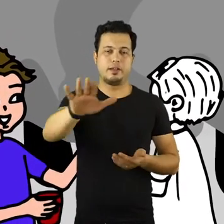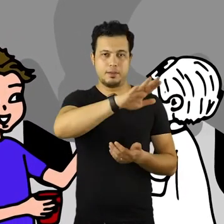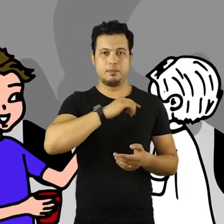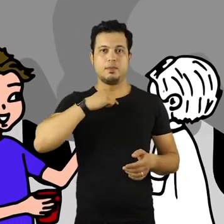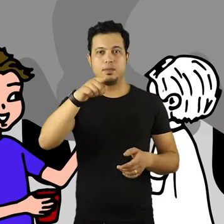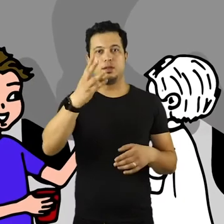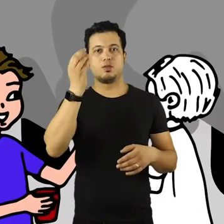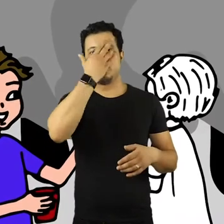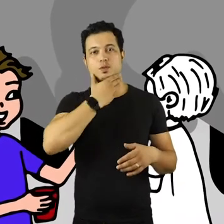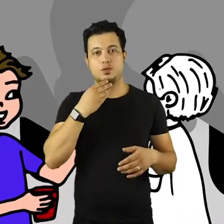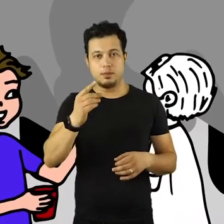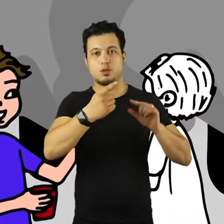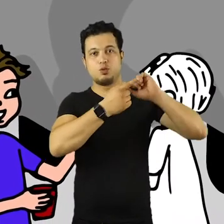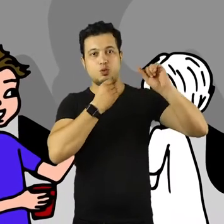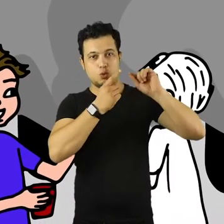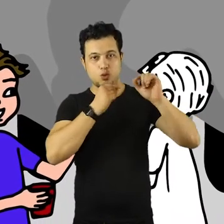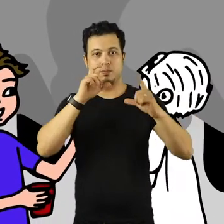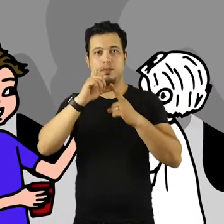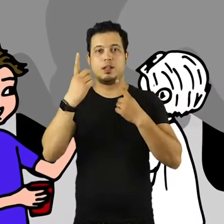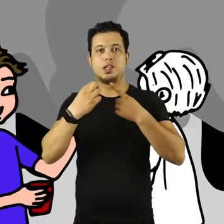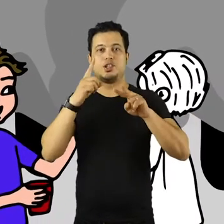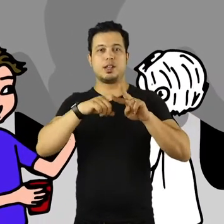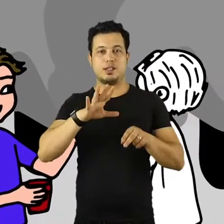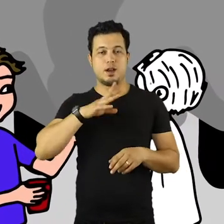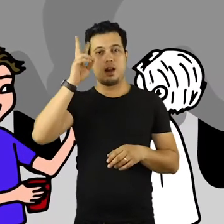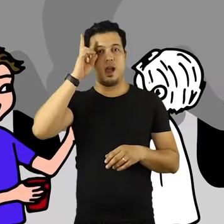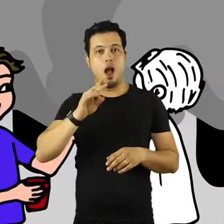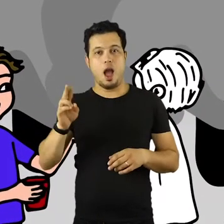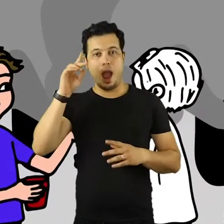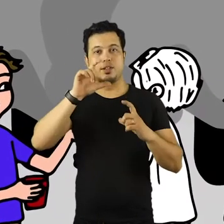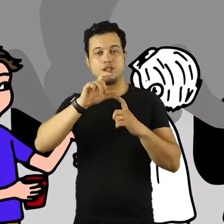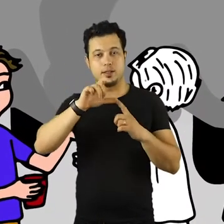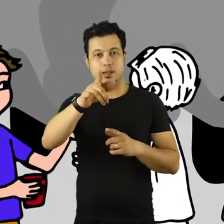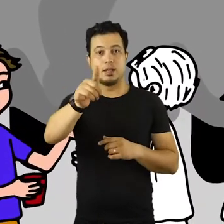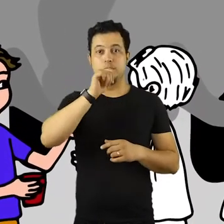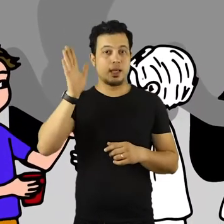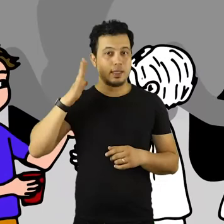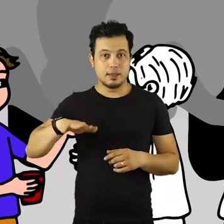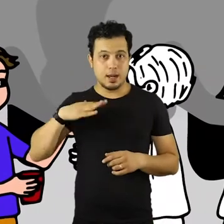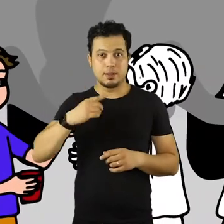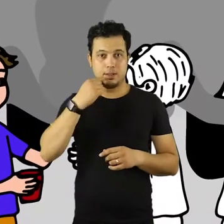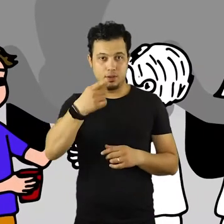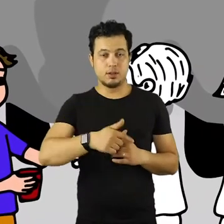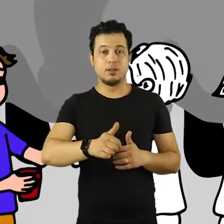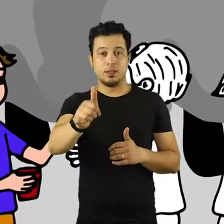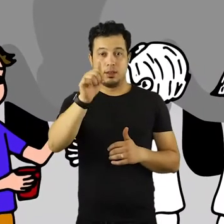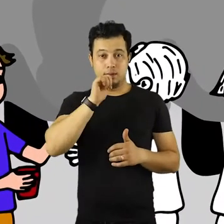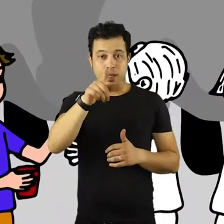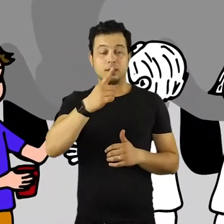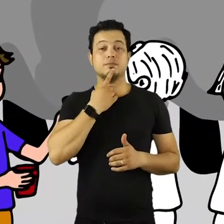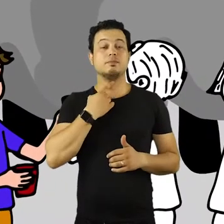çok güzel bir üzüm şırası getirdim. Adı Hayal Şırası. İçmek ister misiniz? İçtiğinizde